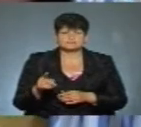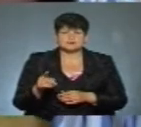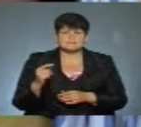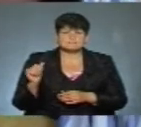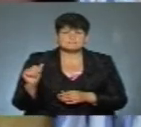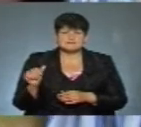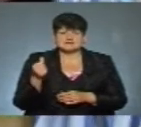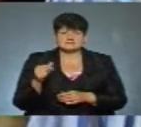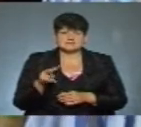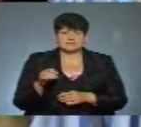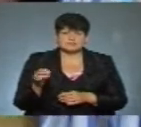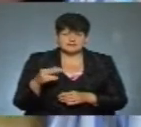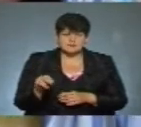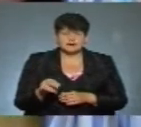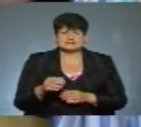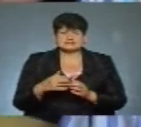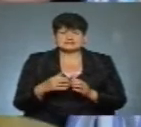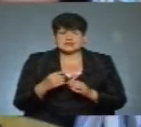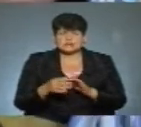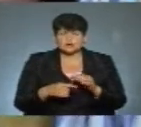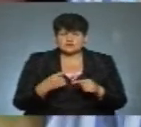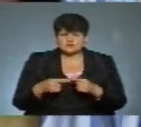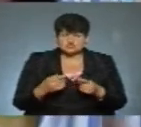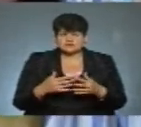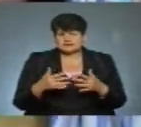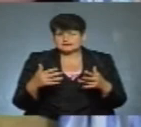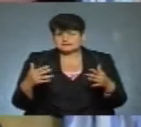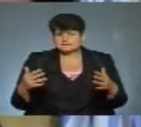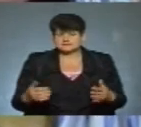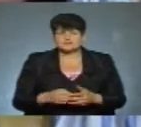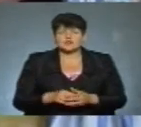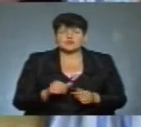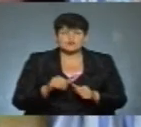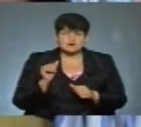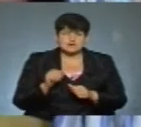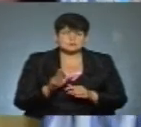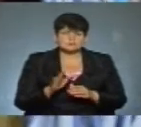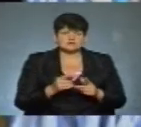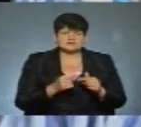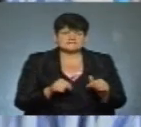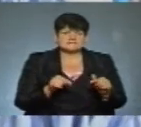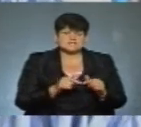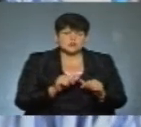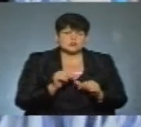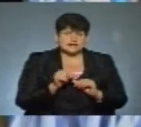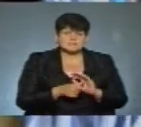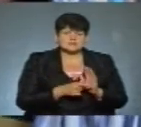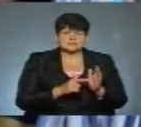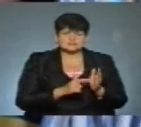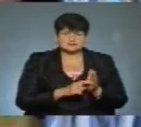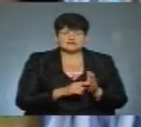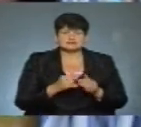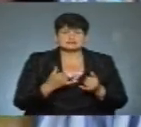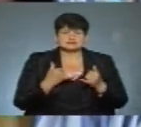лад, середньовіччя і так далі, далі. Окремий в нас буде відділ, окрема кімната для